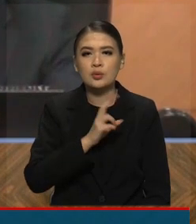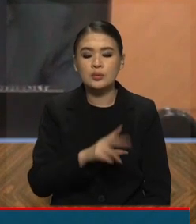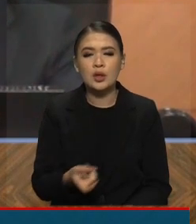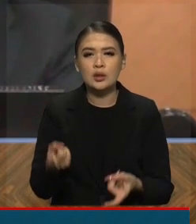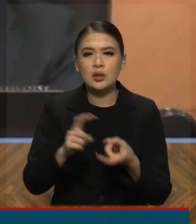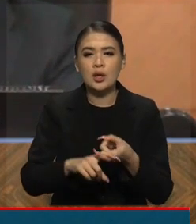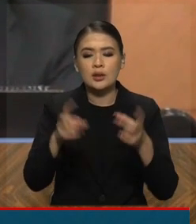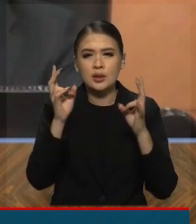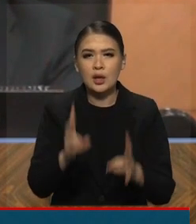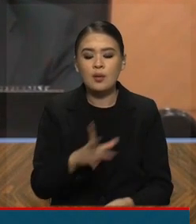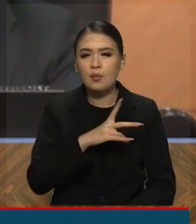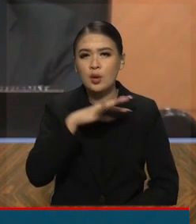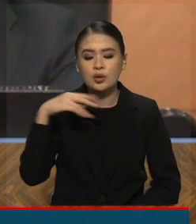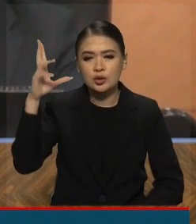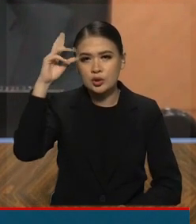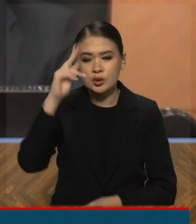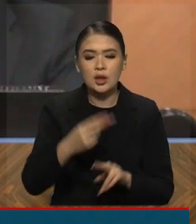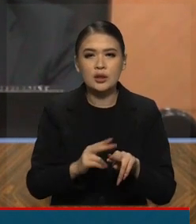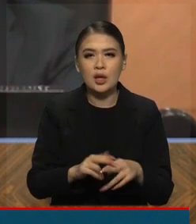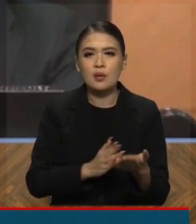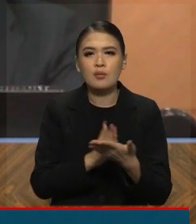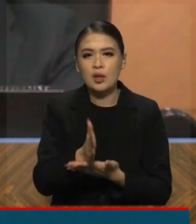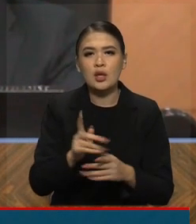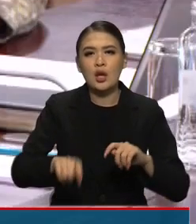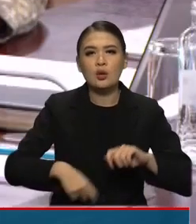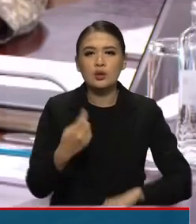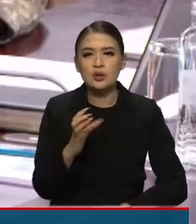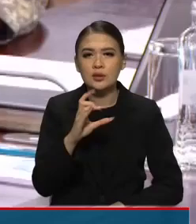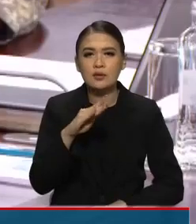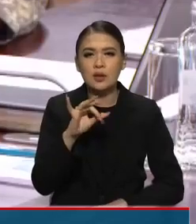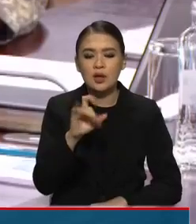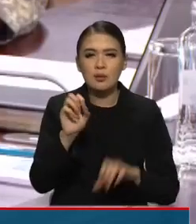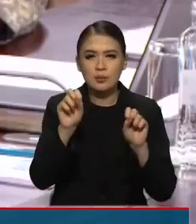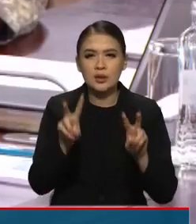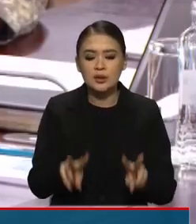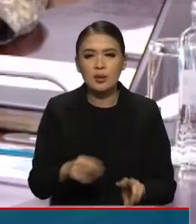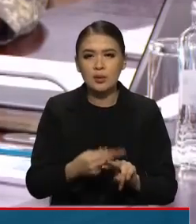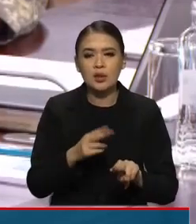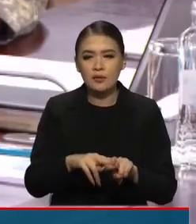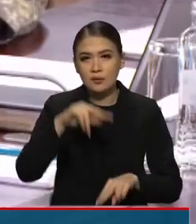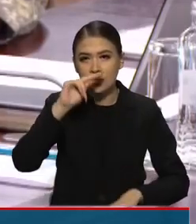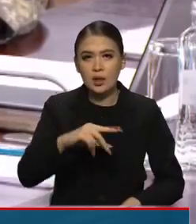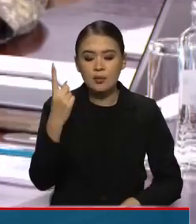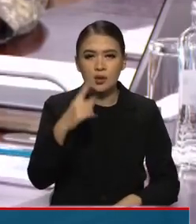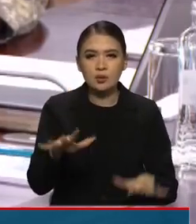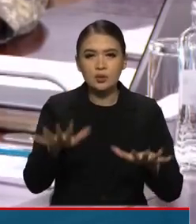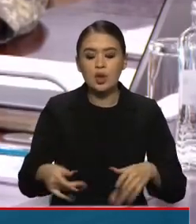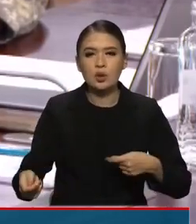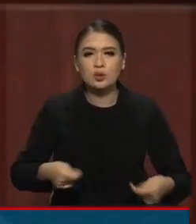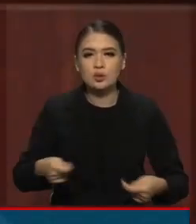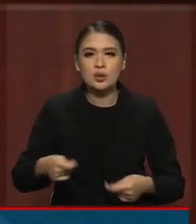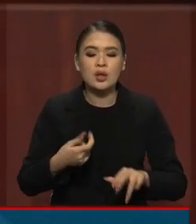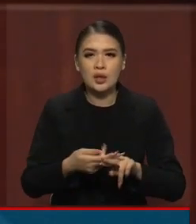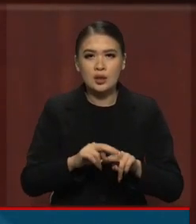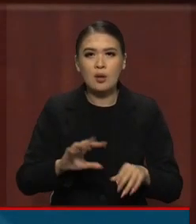Произошедшая трагедия с более многочисленными жертвами напрямую связана с нарушениями в сфере промышленной безопасности. В этом вина в первую очередь руководство предприятия.